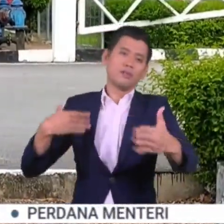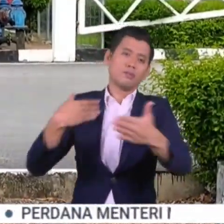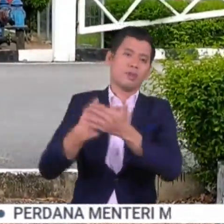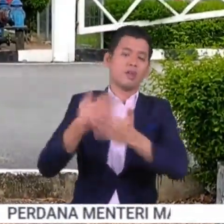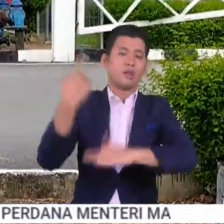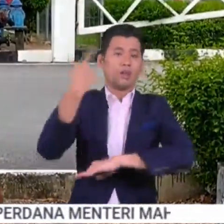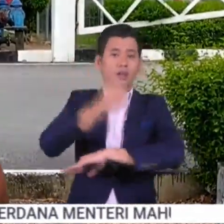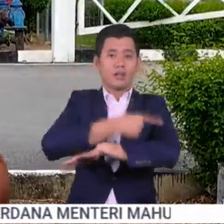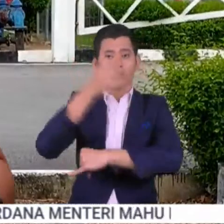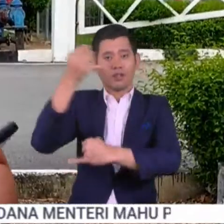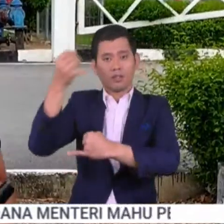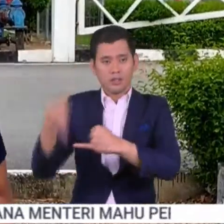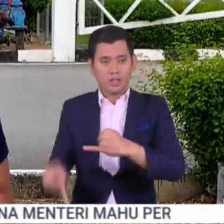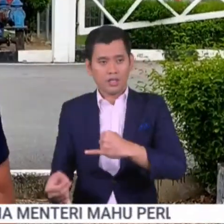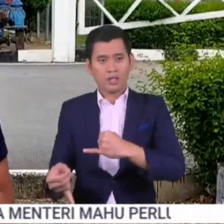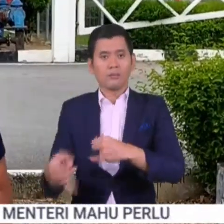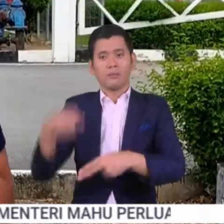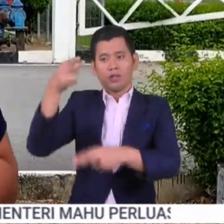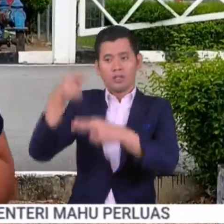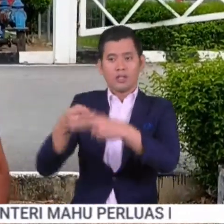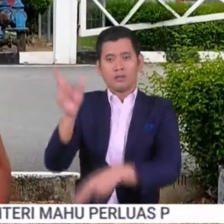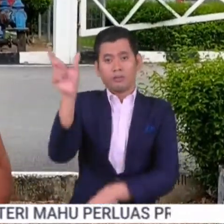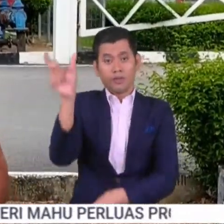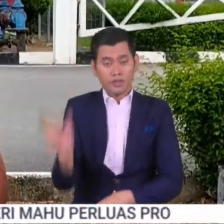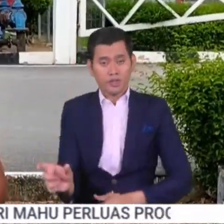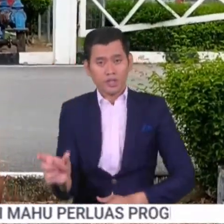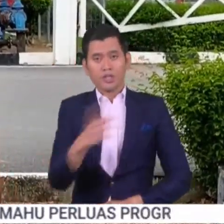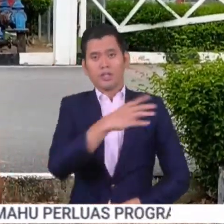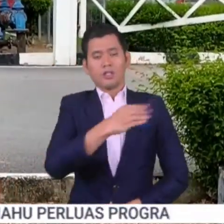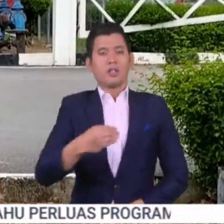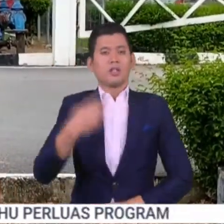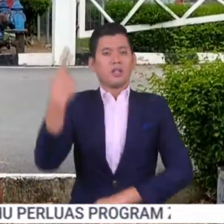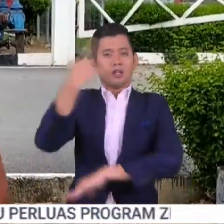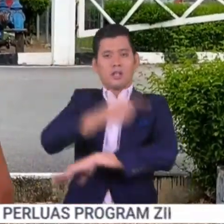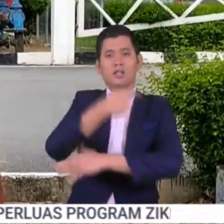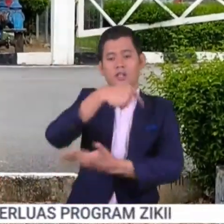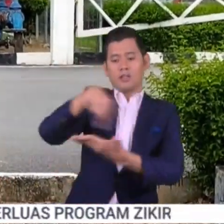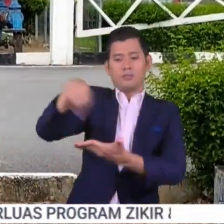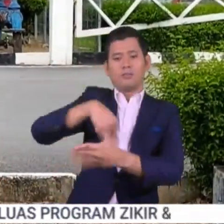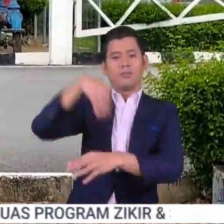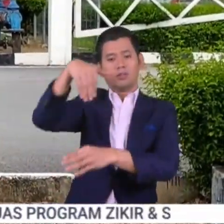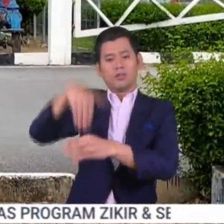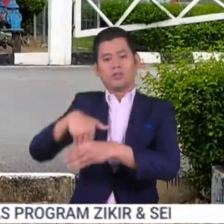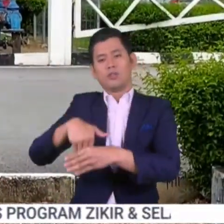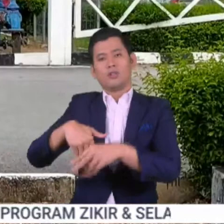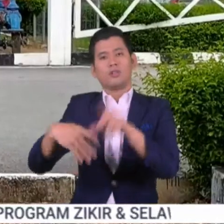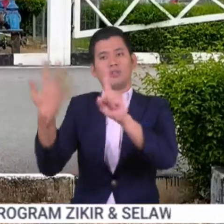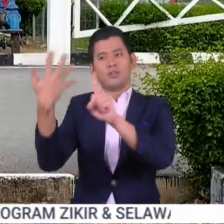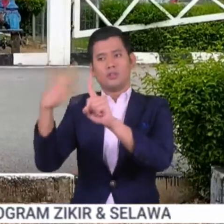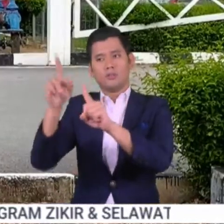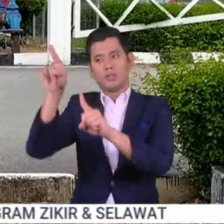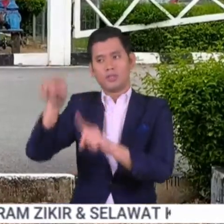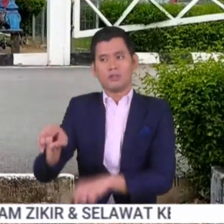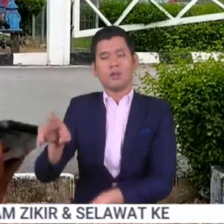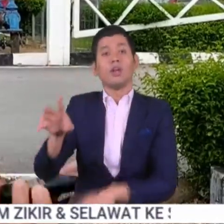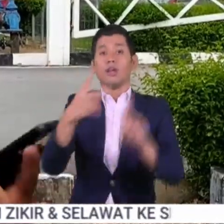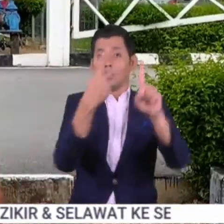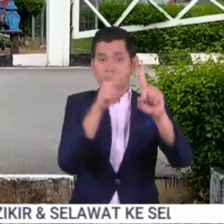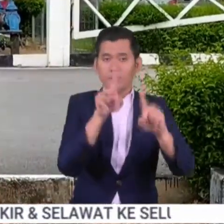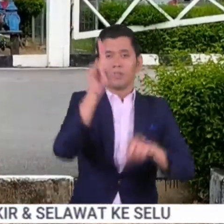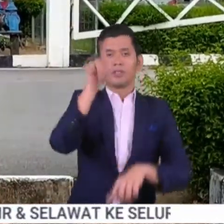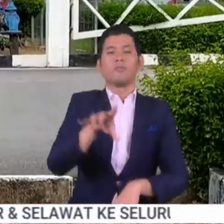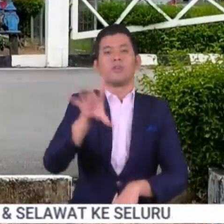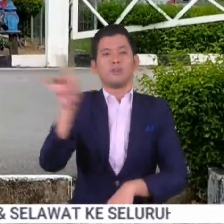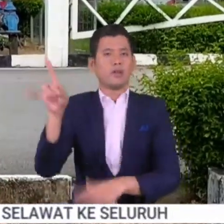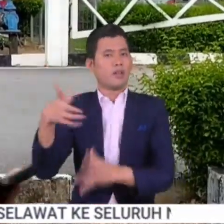ke hari terakhir penamaan calon dan juga hari pengundian atau hari mengundi pada 12 Ogos ini. Jadi itu